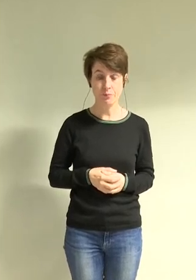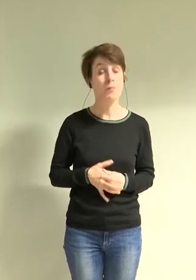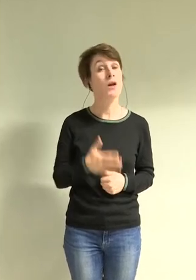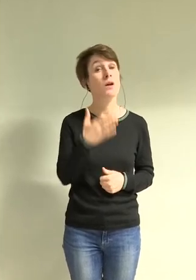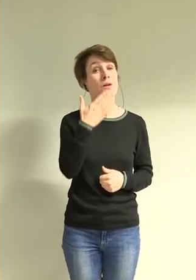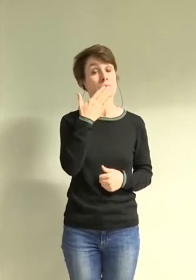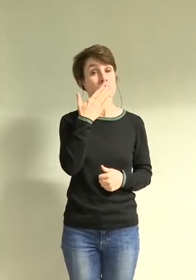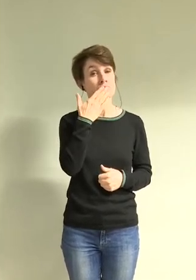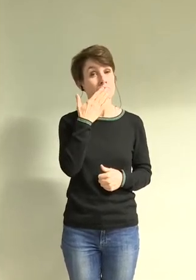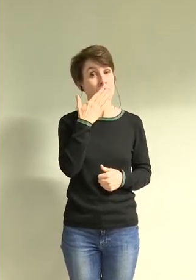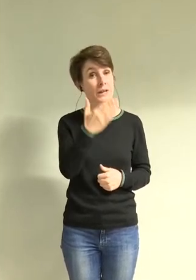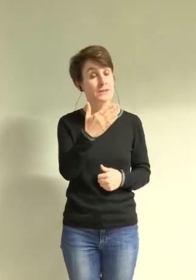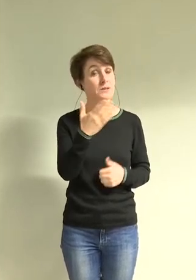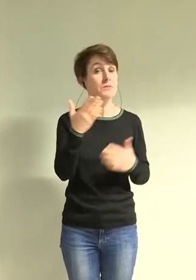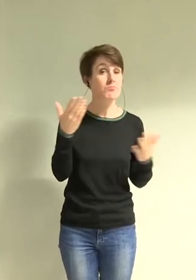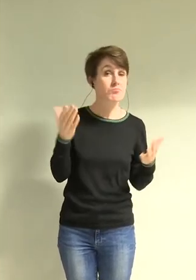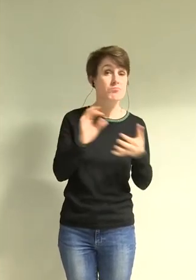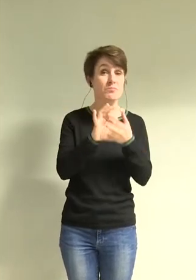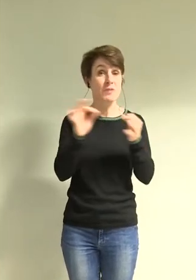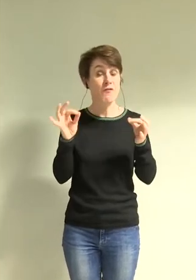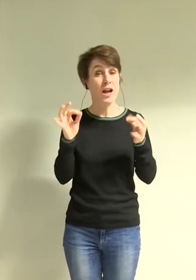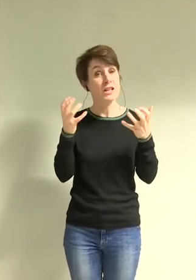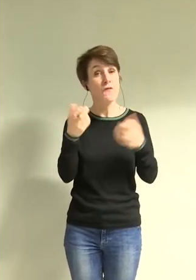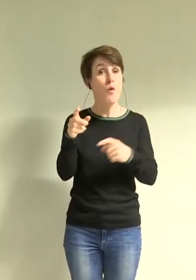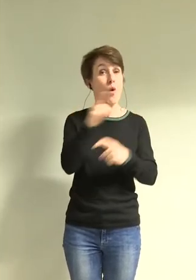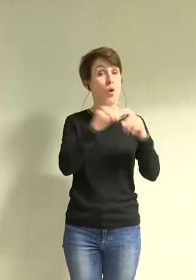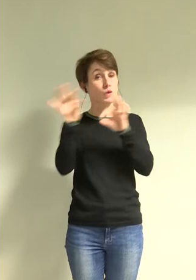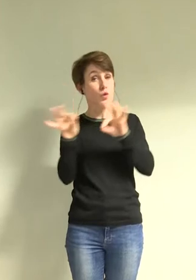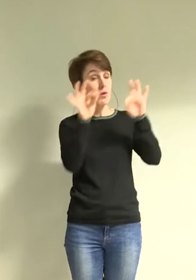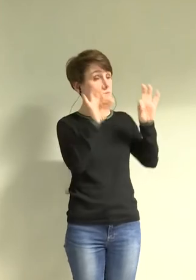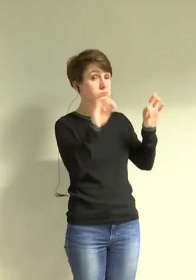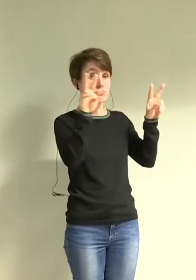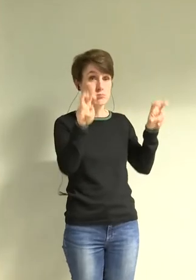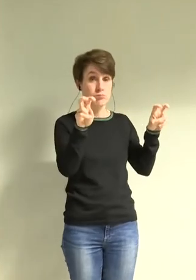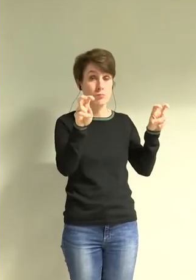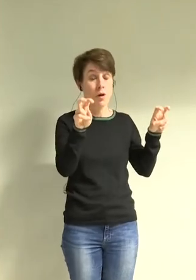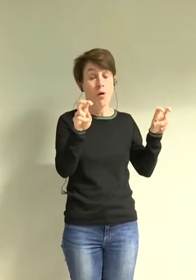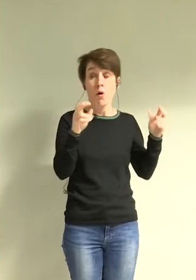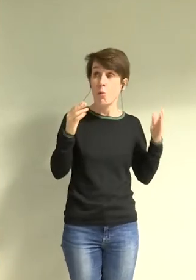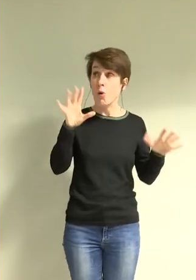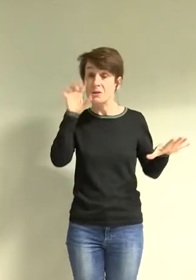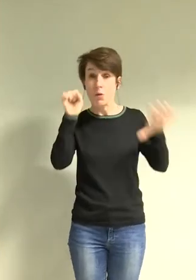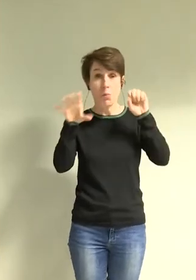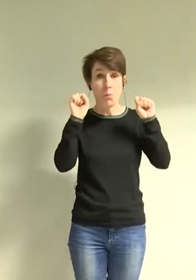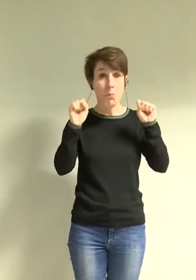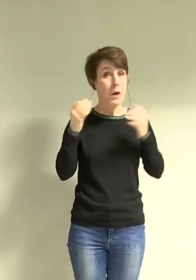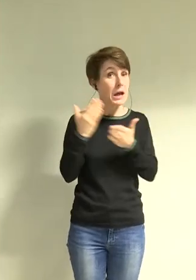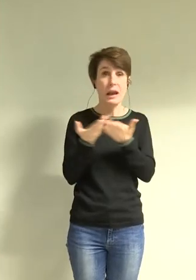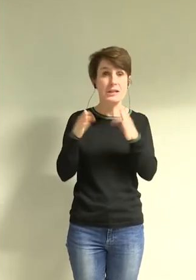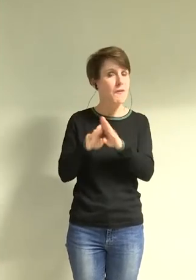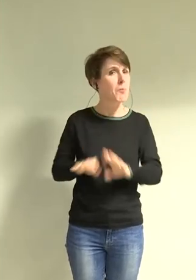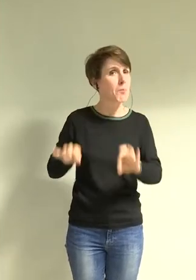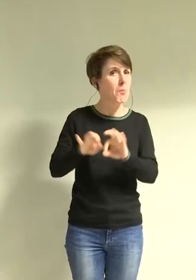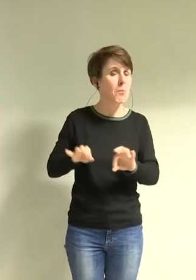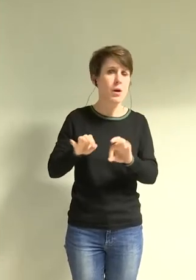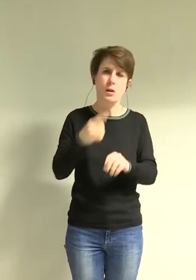demande sur le monde le maintien d'une phrase sur anatole france tous les signaux que nous avons bon dans le bon sens donc moi je vous propose de ne pas